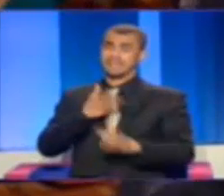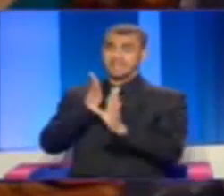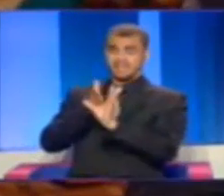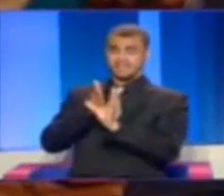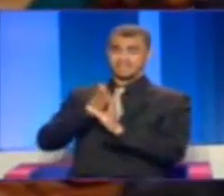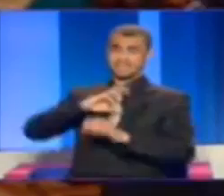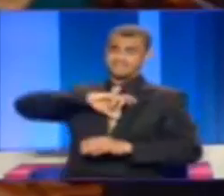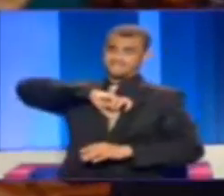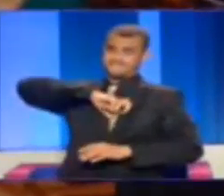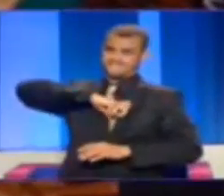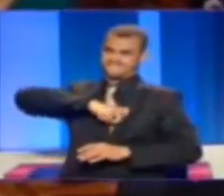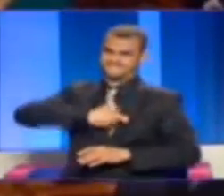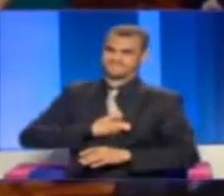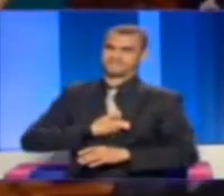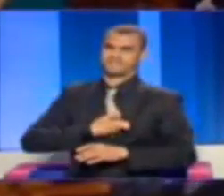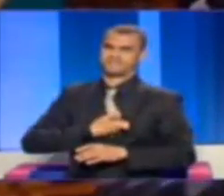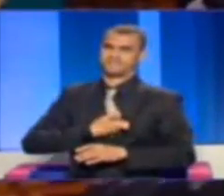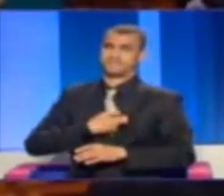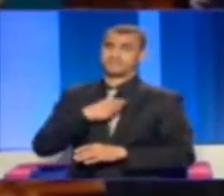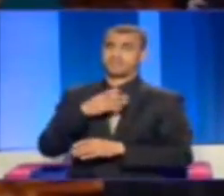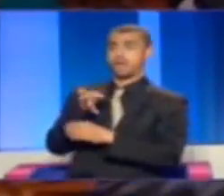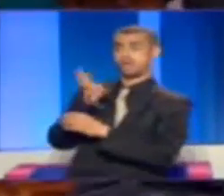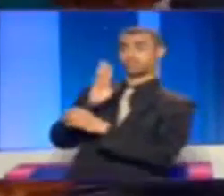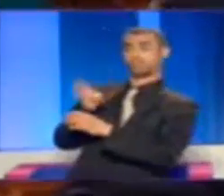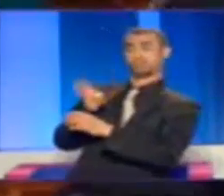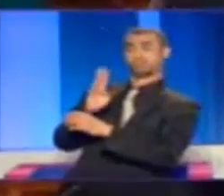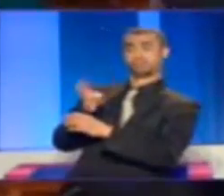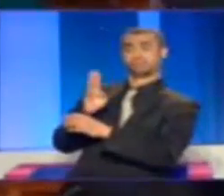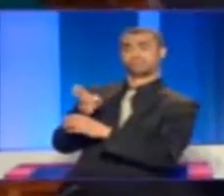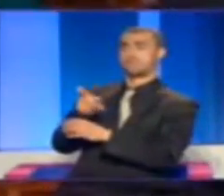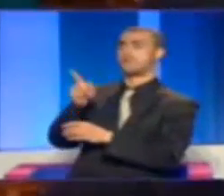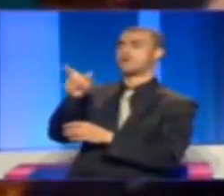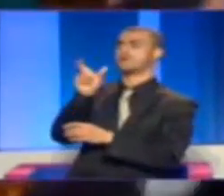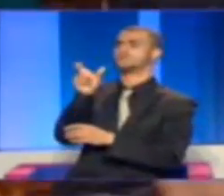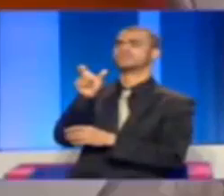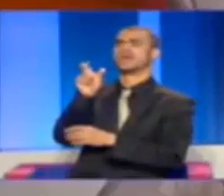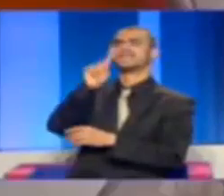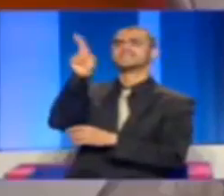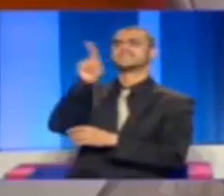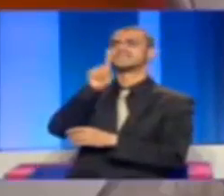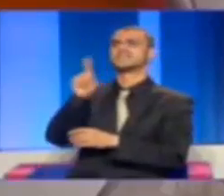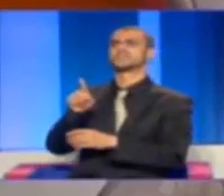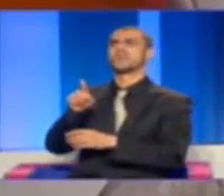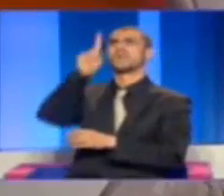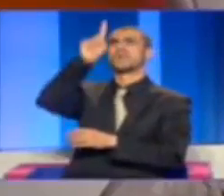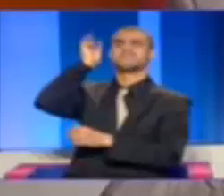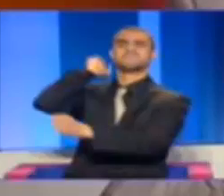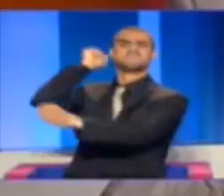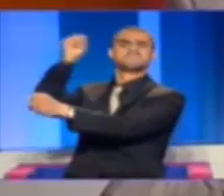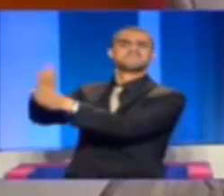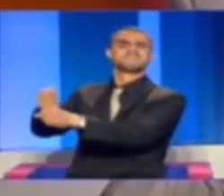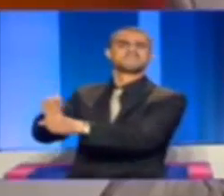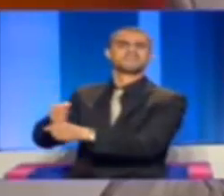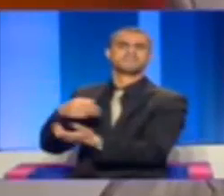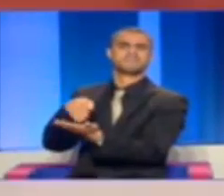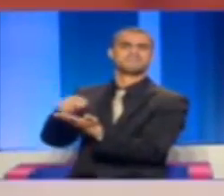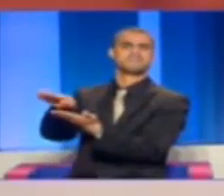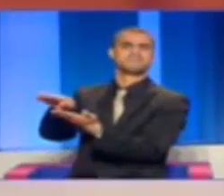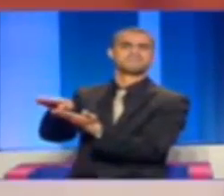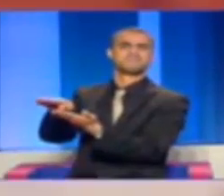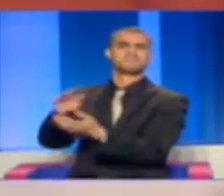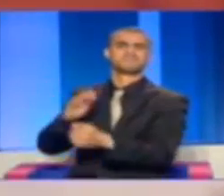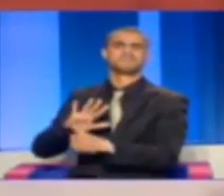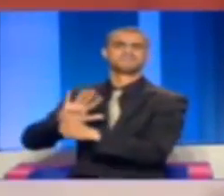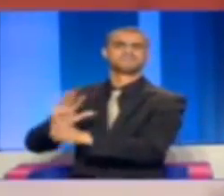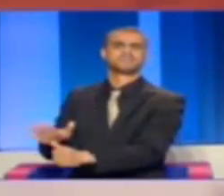تكون؟ ثم بالاضافه للنظره دائما القدحيه التي تتواصل، هذاك زيزون، هذاك ملعون وما الى ذلك. على ذكر هذه النظره